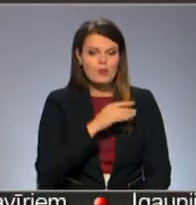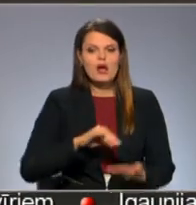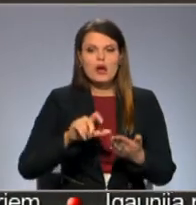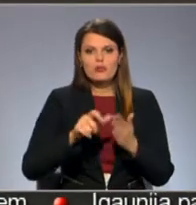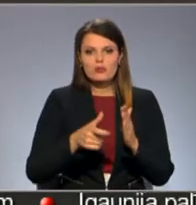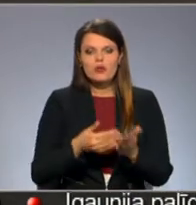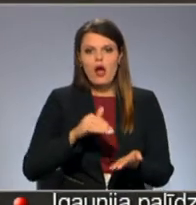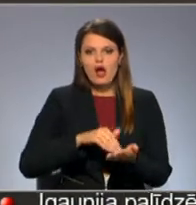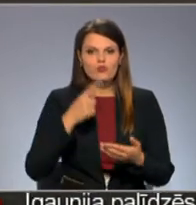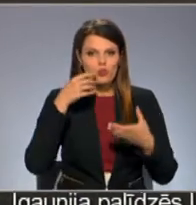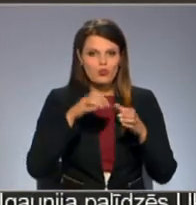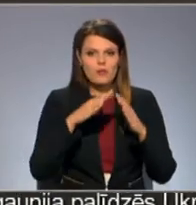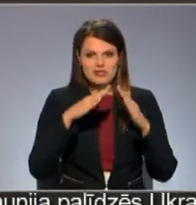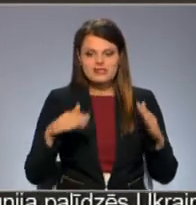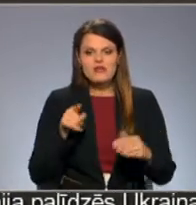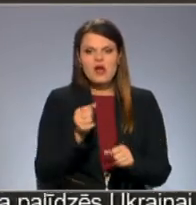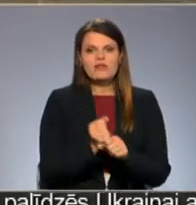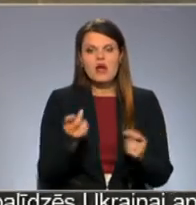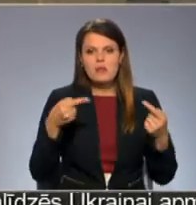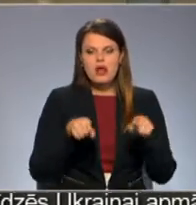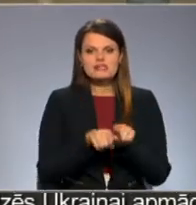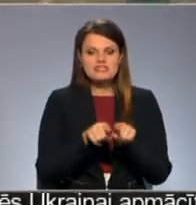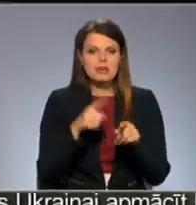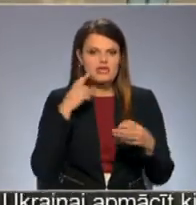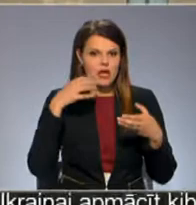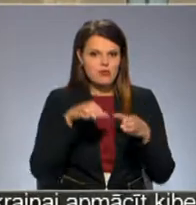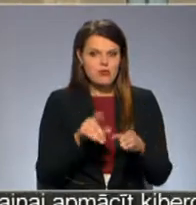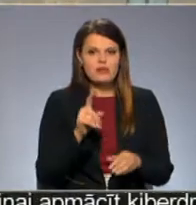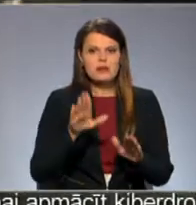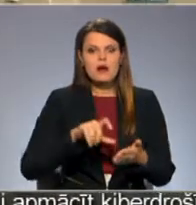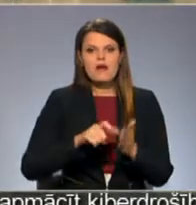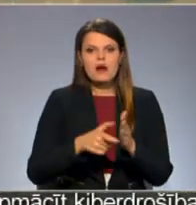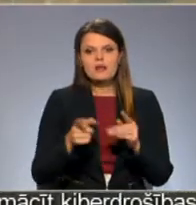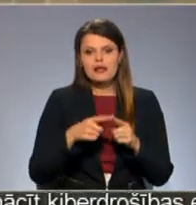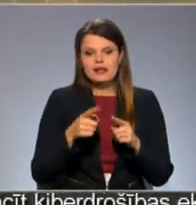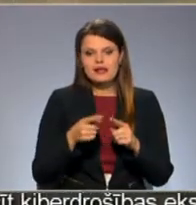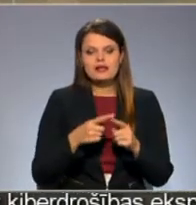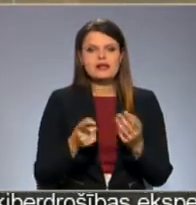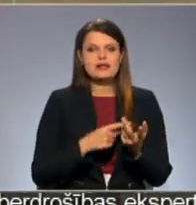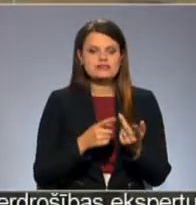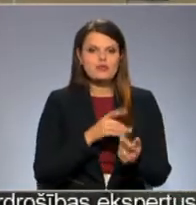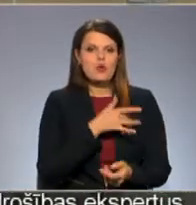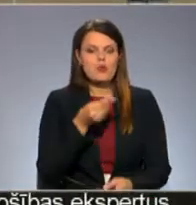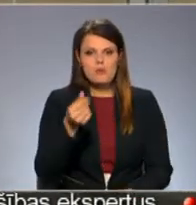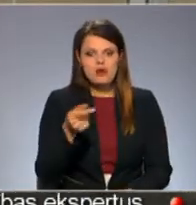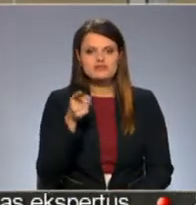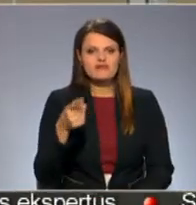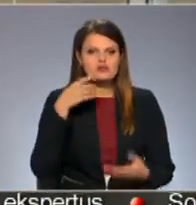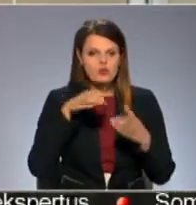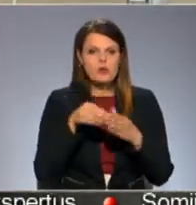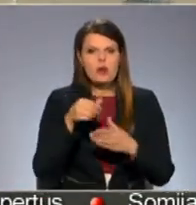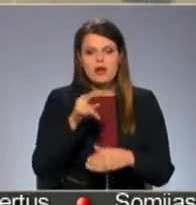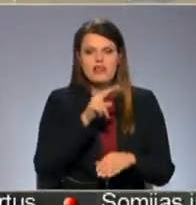Birojs atrodas domas ēkā un tā darba laiks ir tāds pats kā domē. Vien par kabineti ir ieskaitot komunālos maksājumus birojs domē